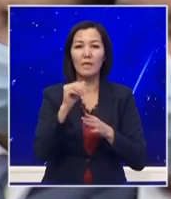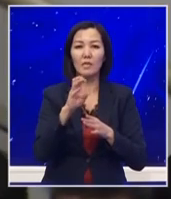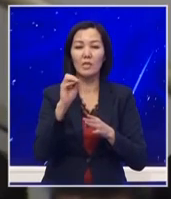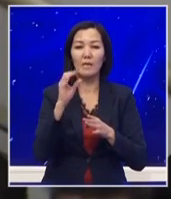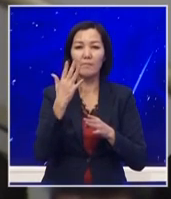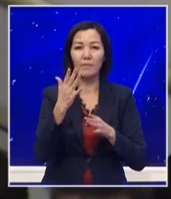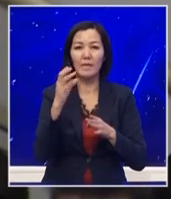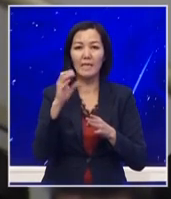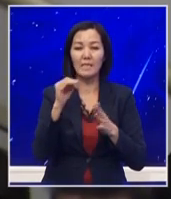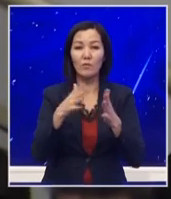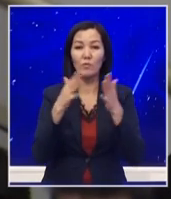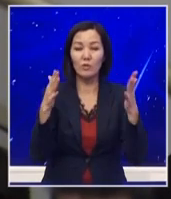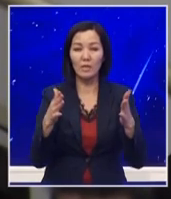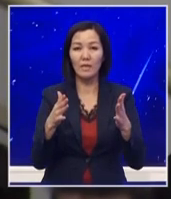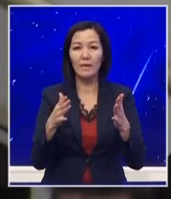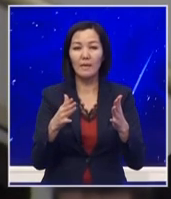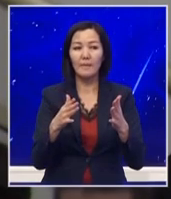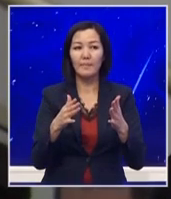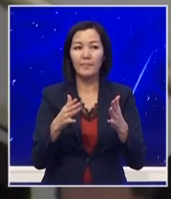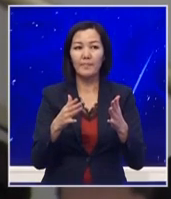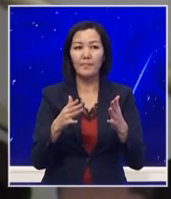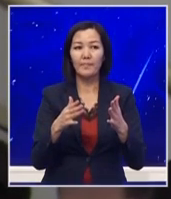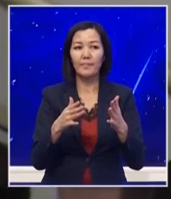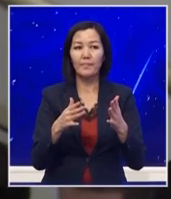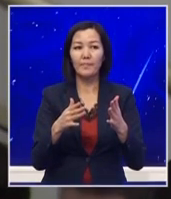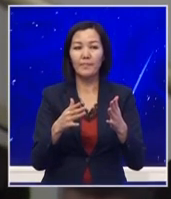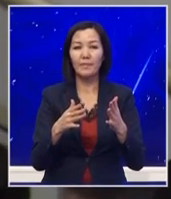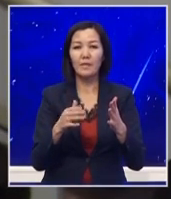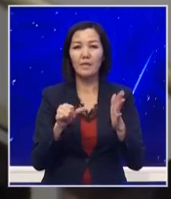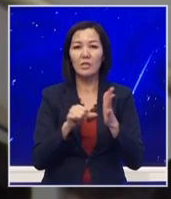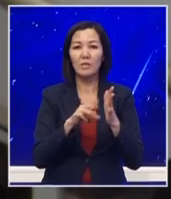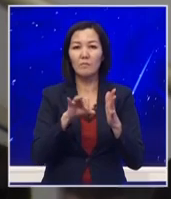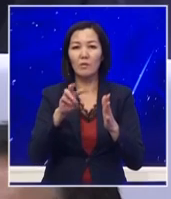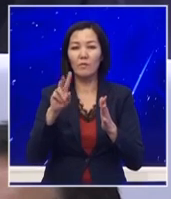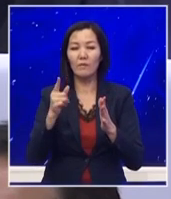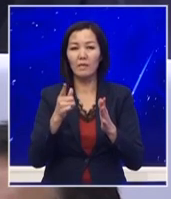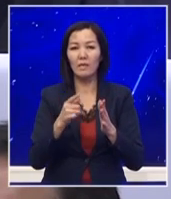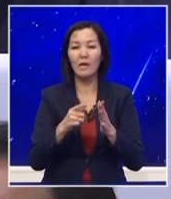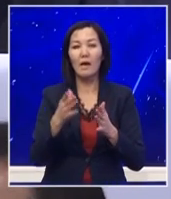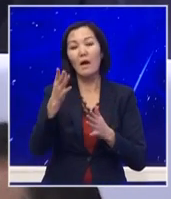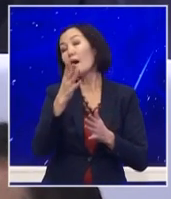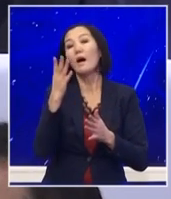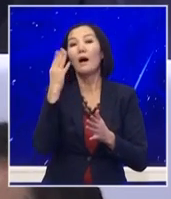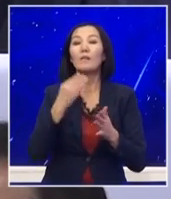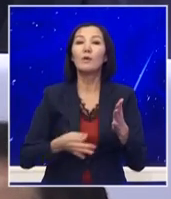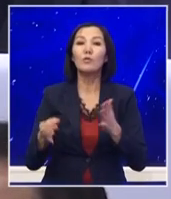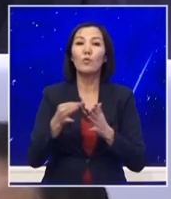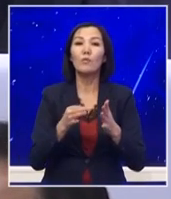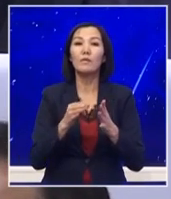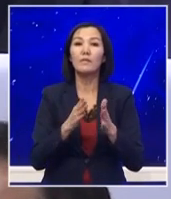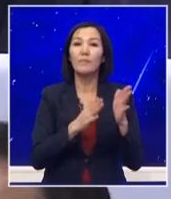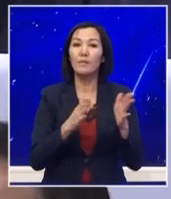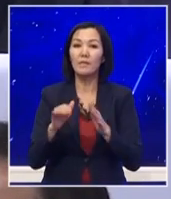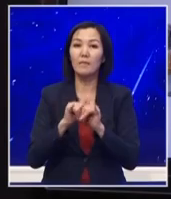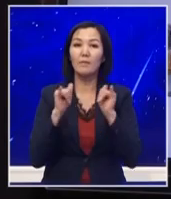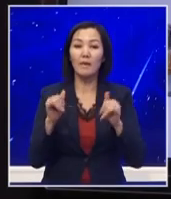өседі. Производительный труда на одного работника в сельском хозяйстве достигнет 6 миллионов тенге. Алматы облысы адымдап дамыйды